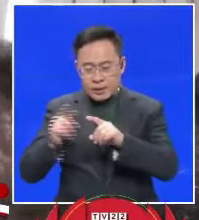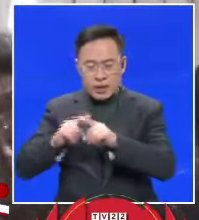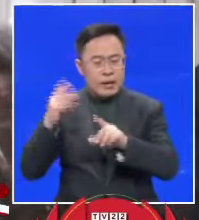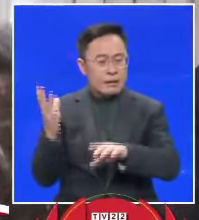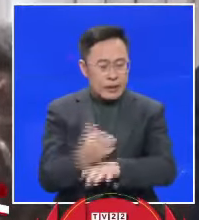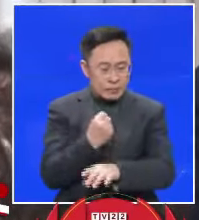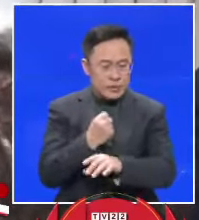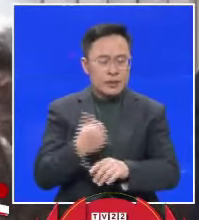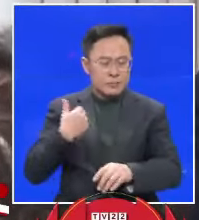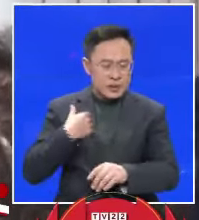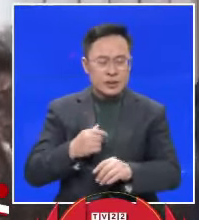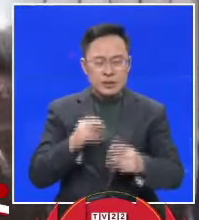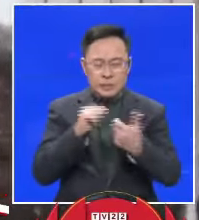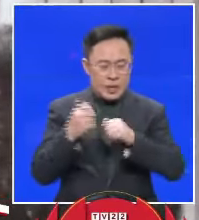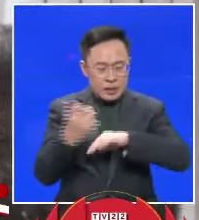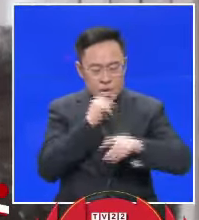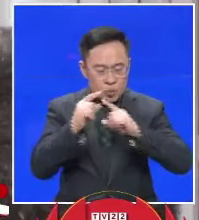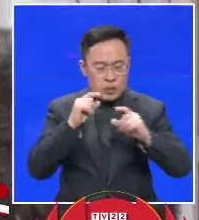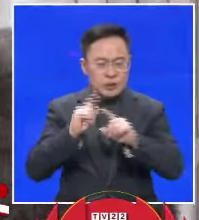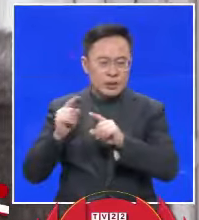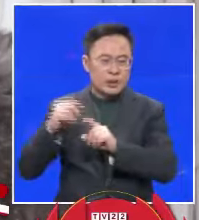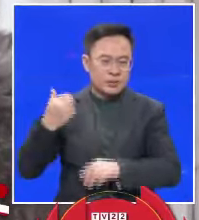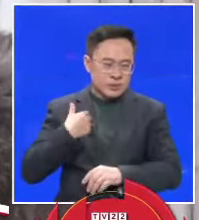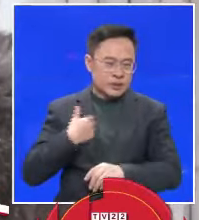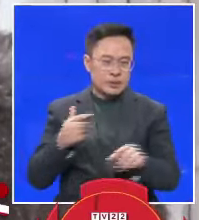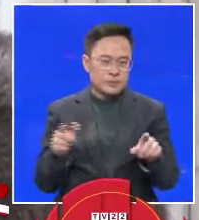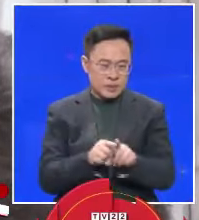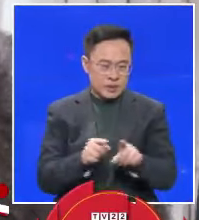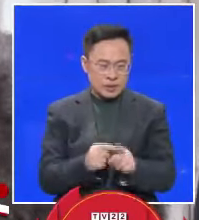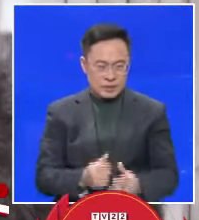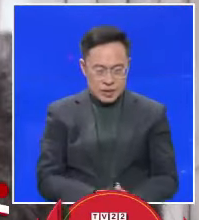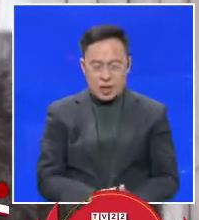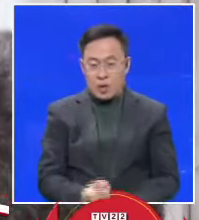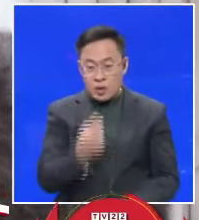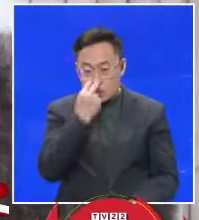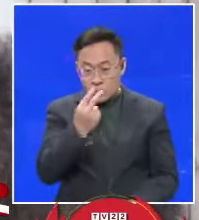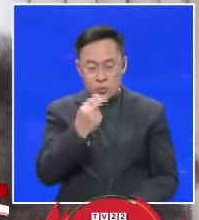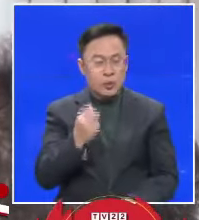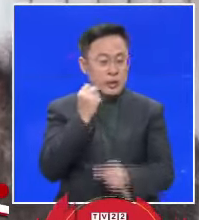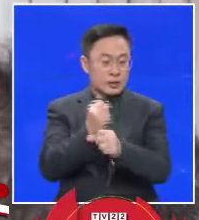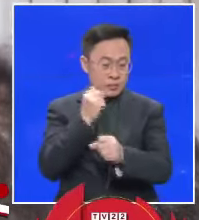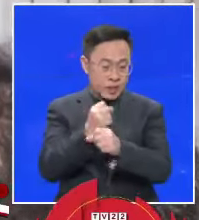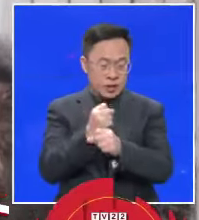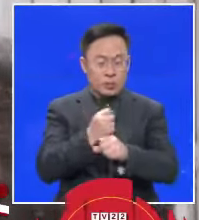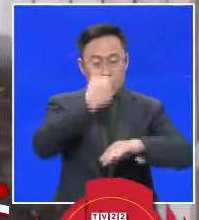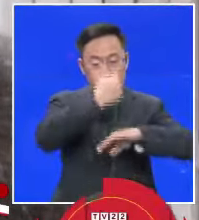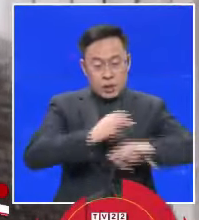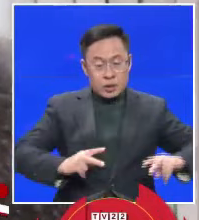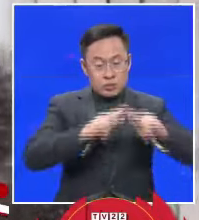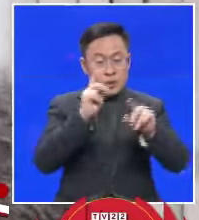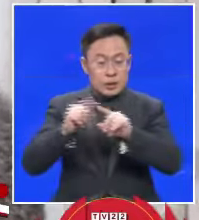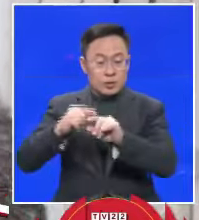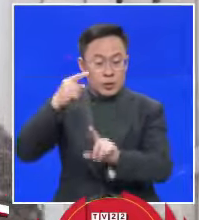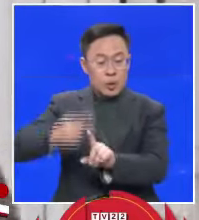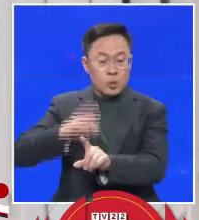คุยด้วยนั่นแหละคอการเมืองเขาก็มองแบบนั้นนะคะแล้วก็เดี๋ยวก็คงต้องดูเรื่องของการประเมินผลงานของรัฐมนตรีเพราะว่าตอนนี้ก็